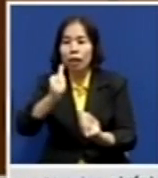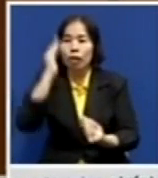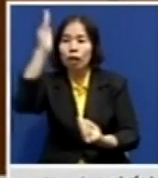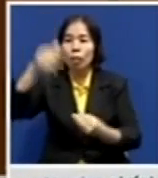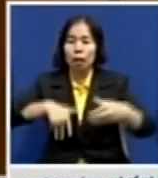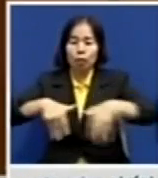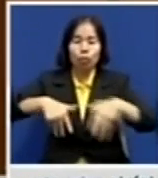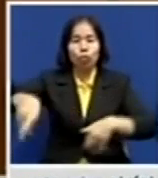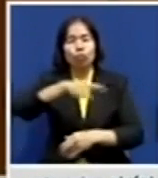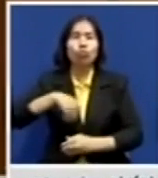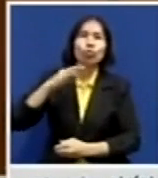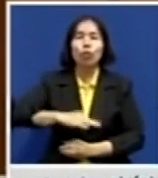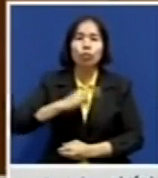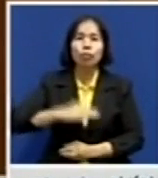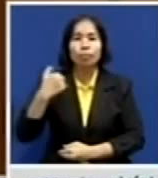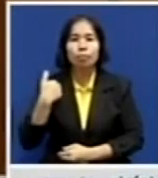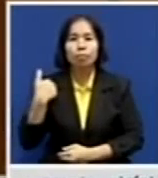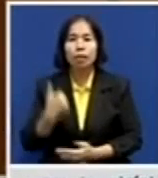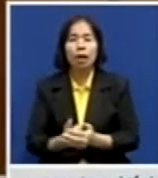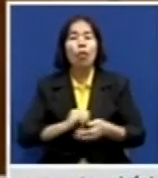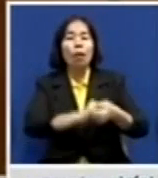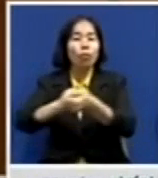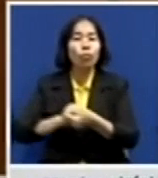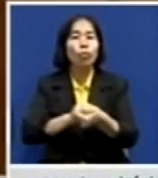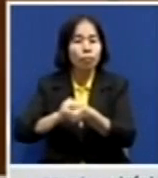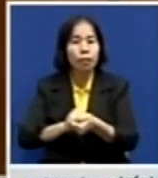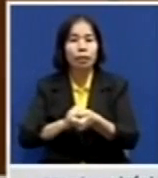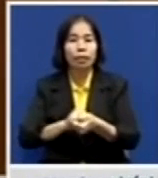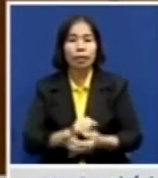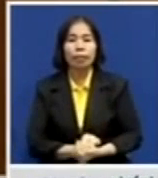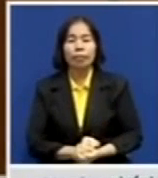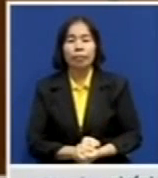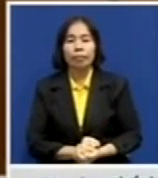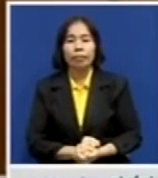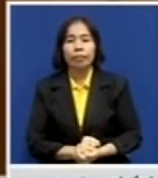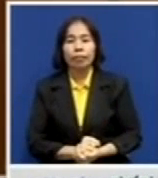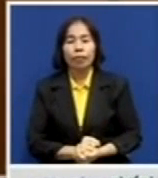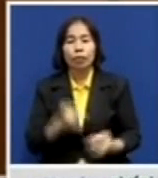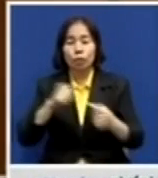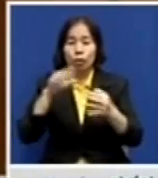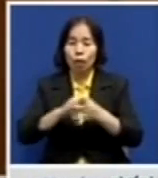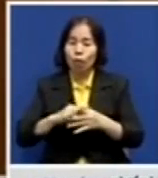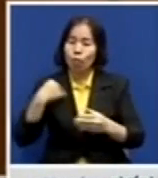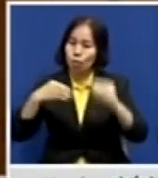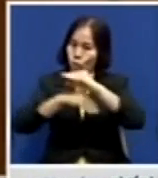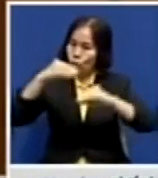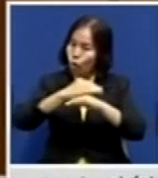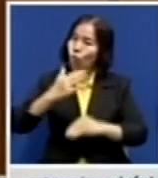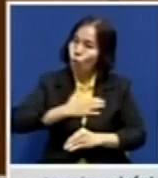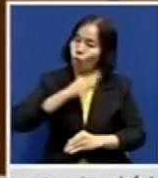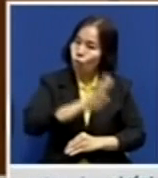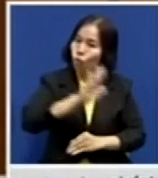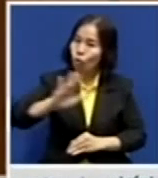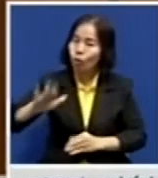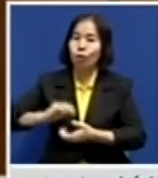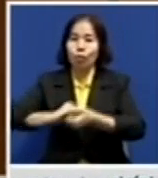มีรู้สึกว่าตนเองนั้นมีส่วนร่วมนะมีส่วนร่วมในการเป็นเจ้าของโครงการดังกล่าว